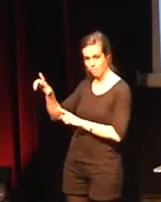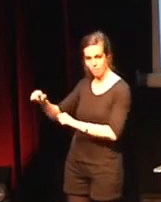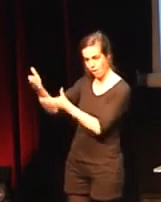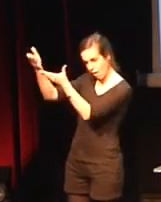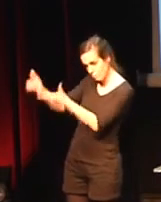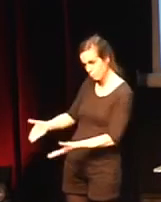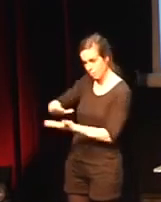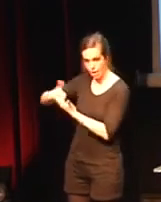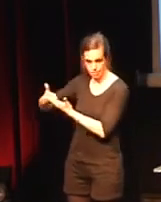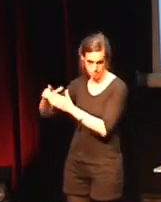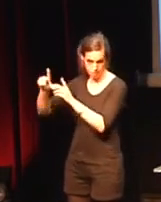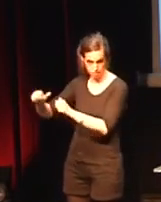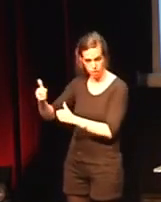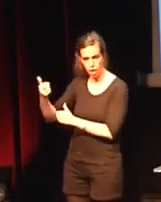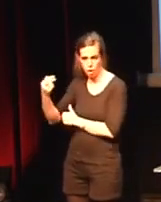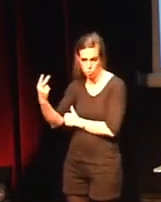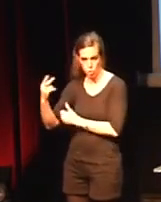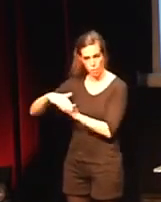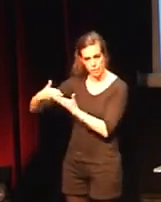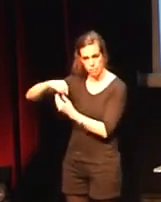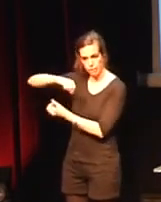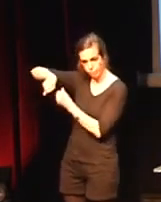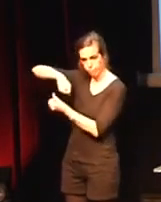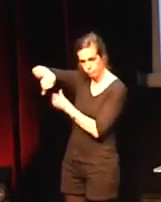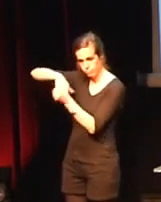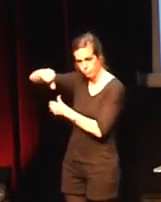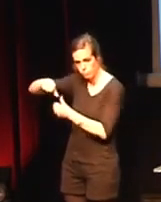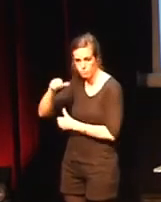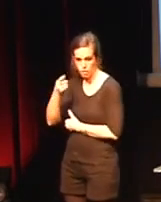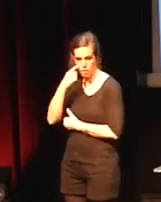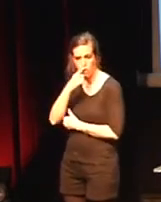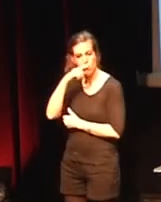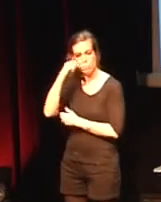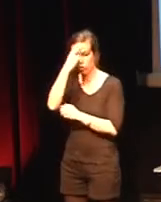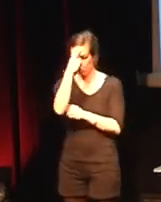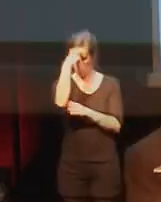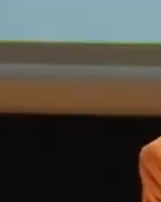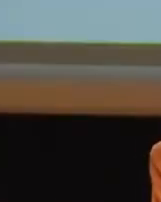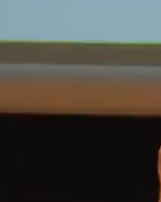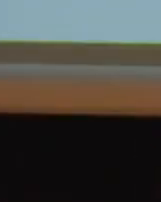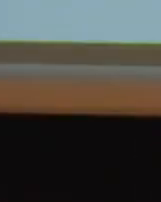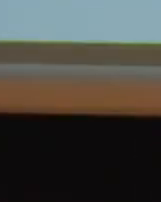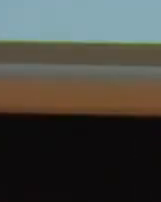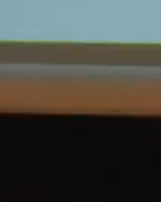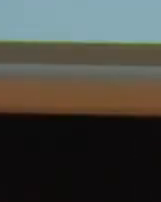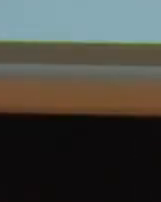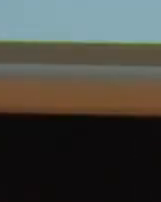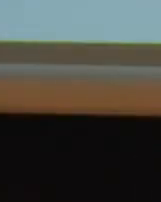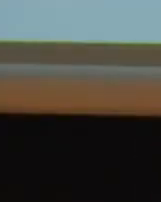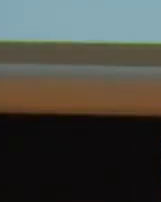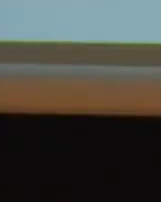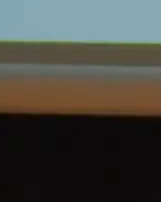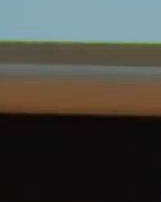des interprètes qui vont se relayer et monsieur v rouge on va vous les présenter à la fondation ovie nous accueillons pratiquement